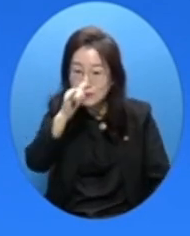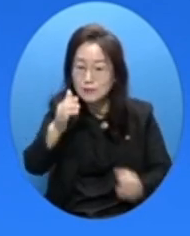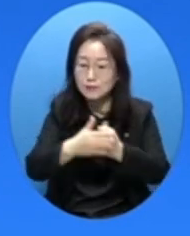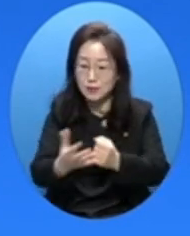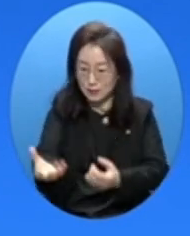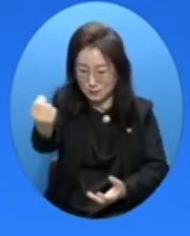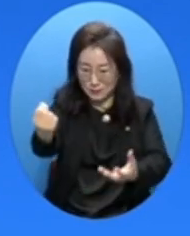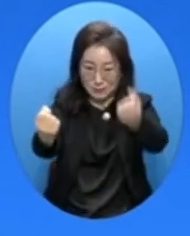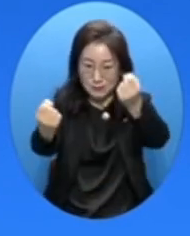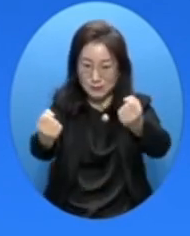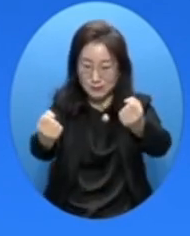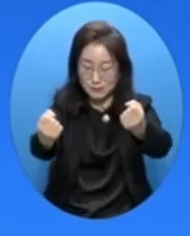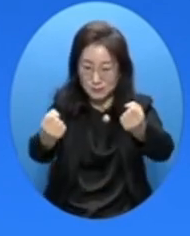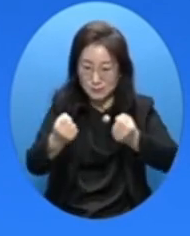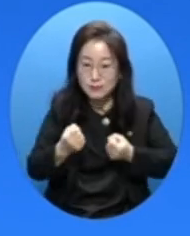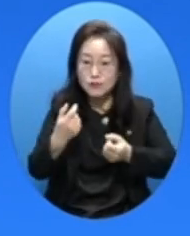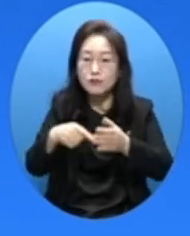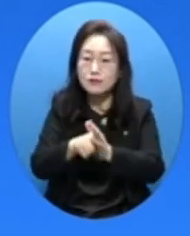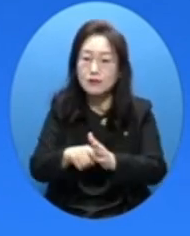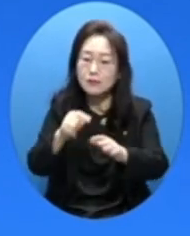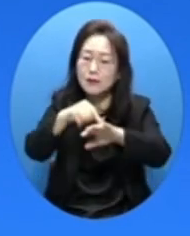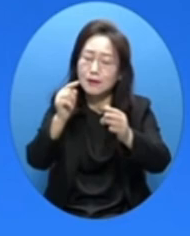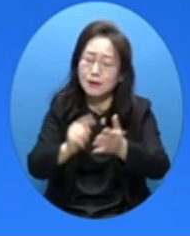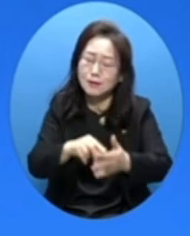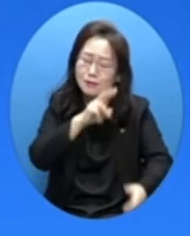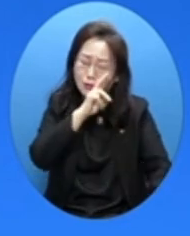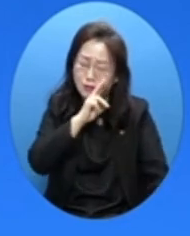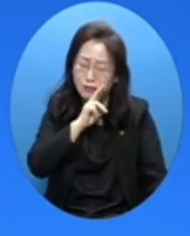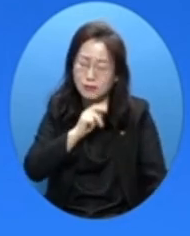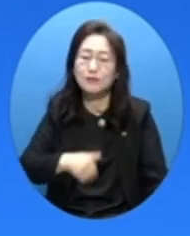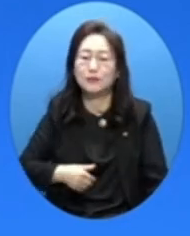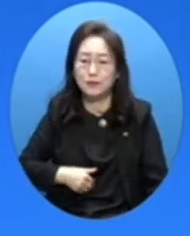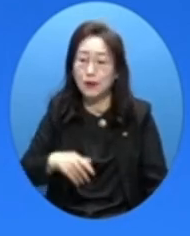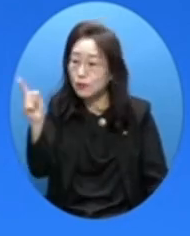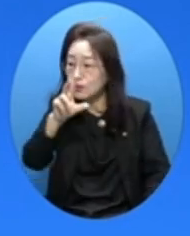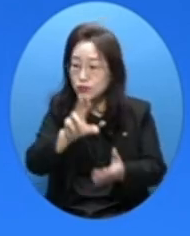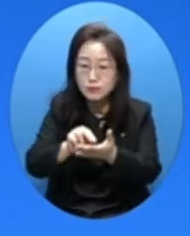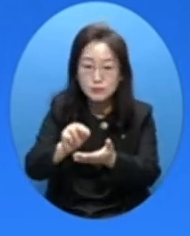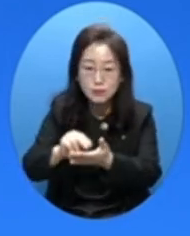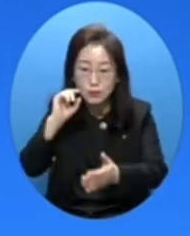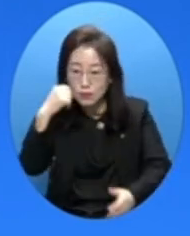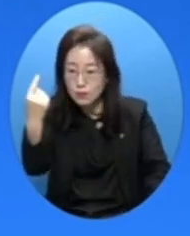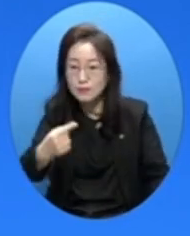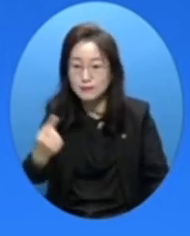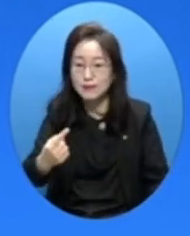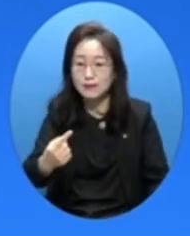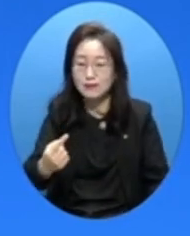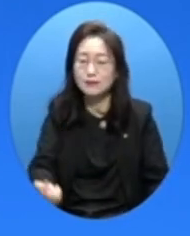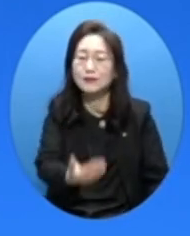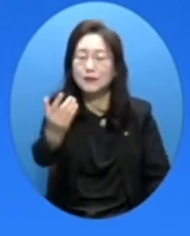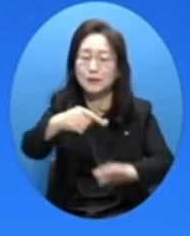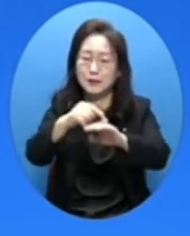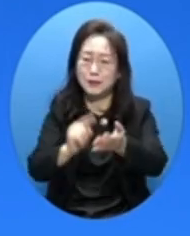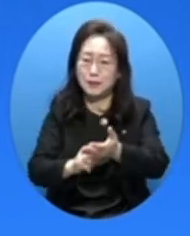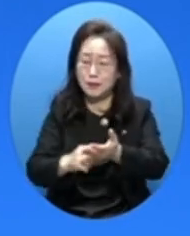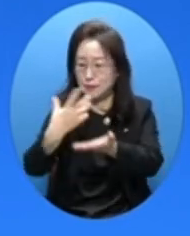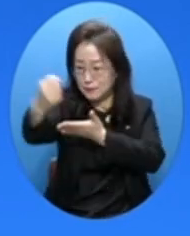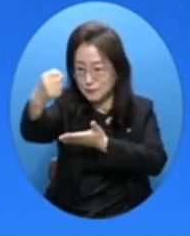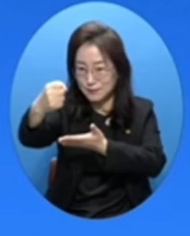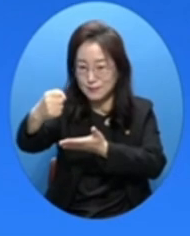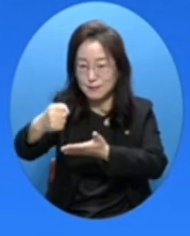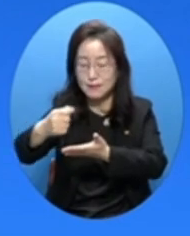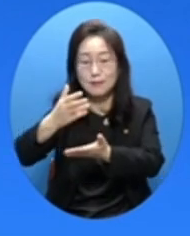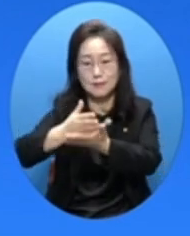위해서 우리 마음에 주님이 주신 평안함이 임해야 됩니다. 어떤 문제가 다가와도 어려움 다가와도 여러분 마음에 절대 뺏기지 않는